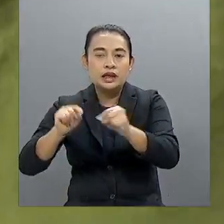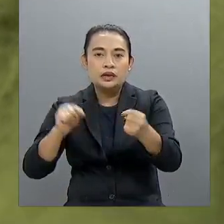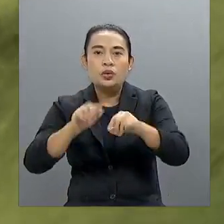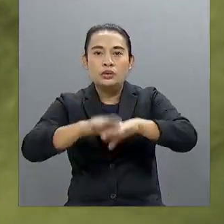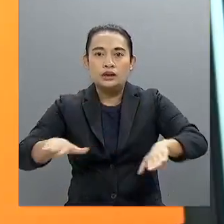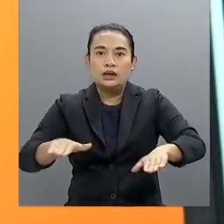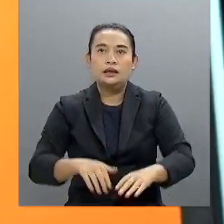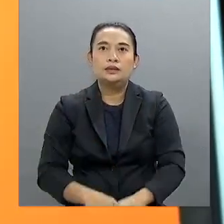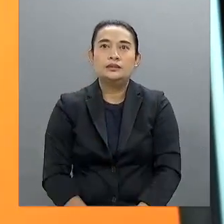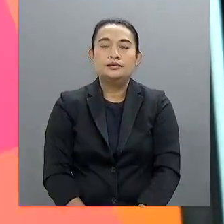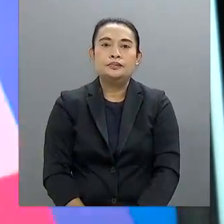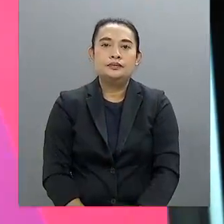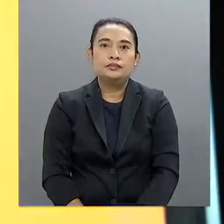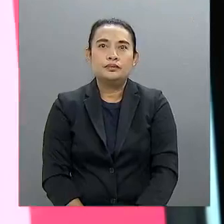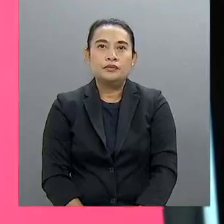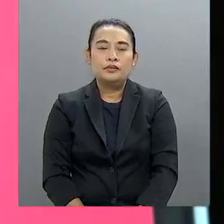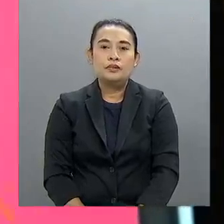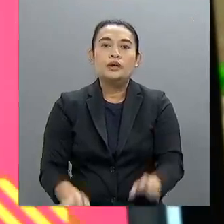ทีวีจะต้องตอบโจทย์เหล่านี้แต่ด้วยแต่ด้วยลีลาโดยวิธีการเสนอที่มันทันสมัยขึ้นที่มันตอบโจทย์ความต้องการในการเสร็จสื่อของเด็กมากขึ้นนะครับนั่นหมายถึงว่าตัวContent